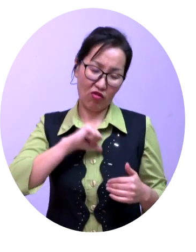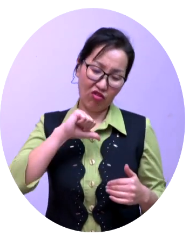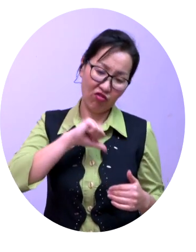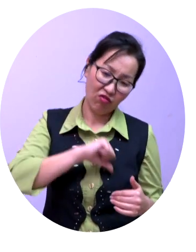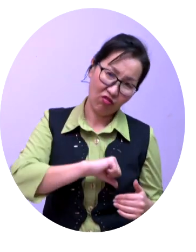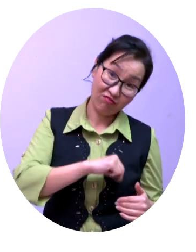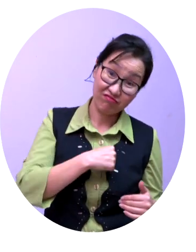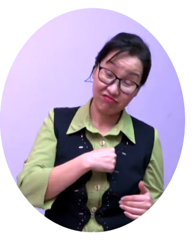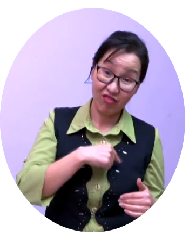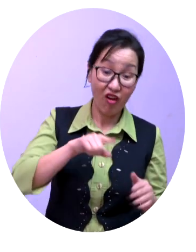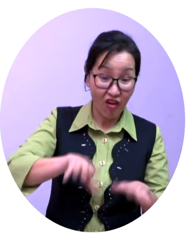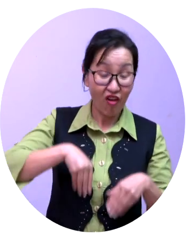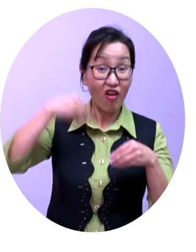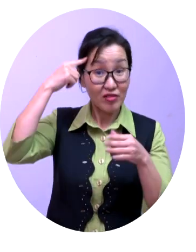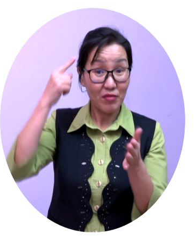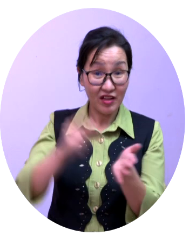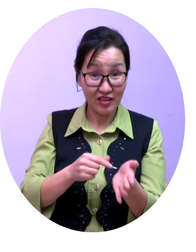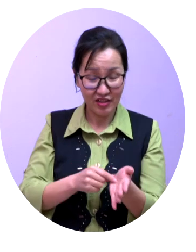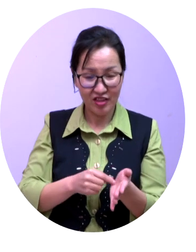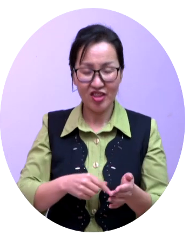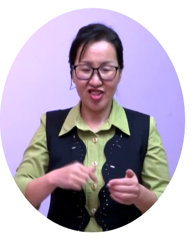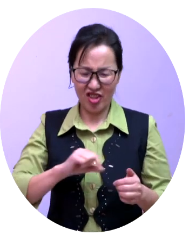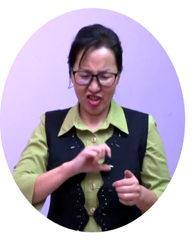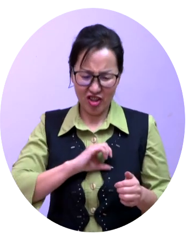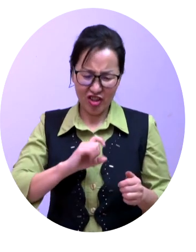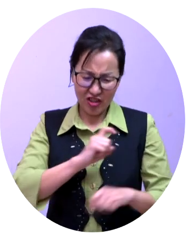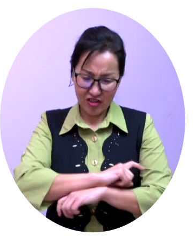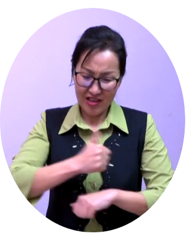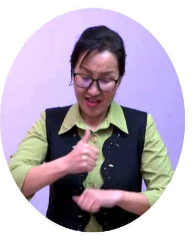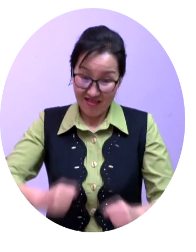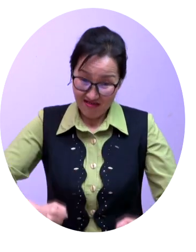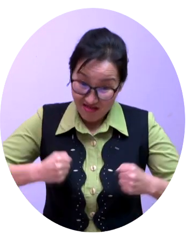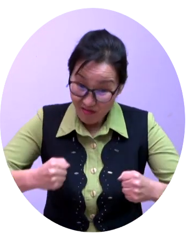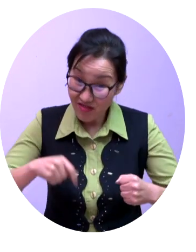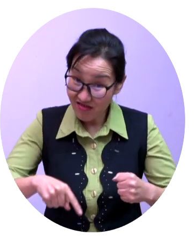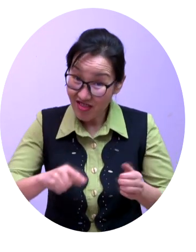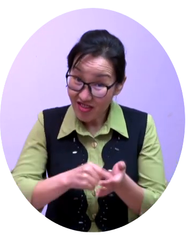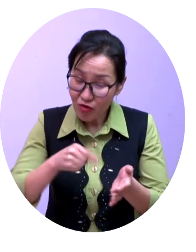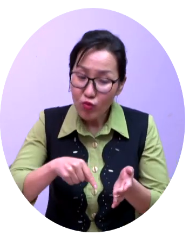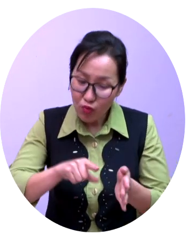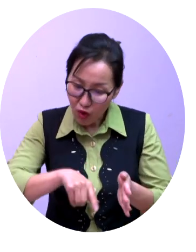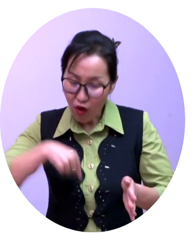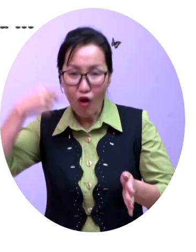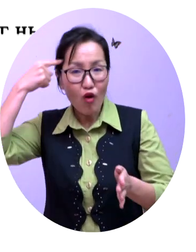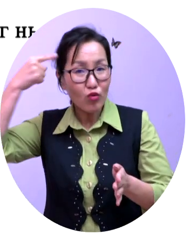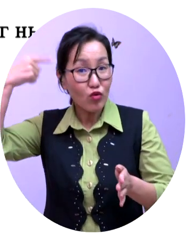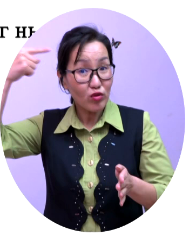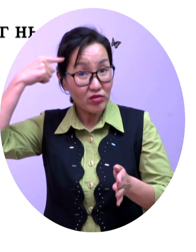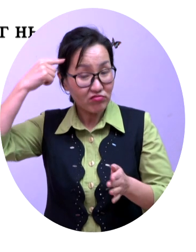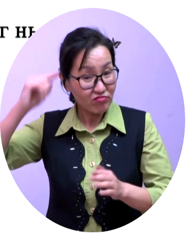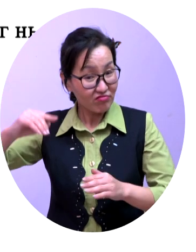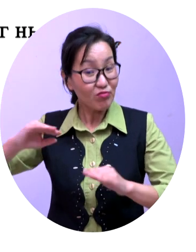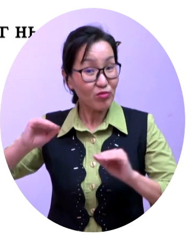байх. Хичээлдээ шамтах нь оюуны хөдөлмөр болохыг танин мэдсэн байх.